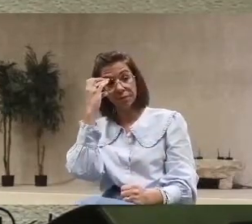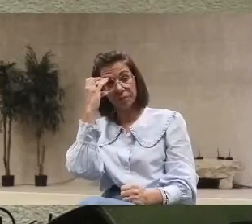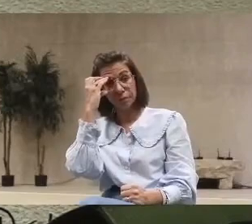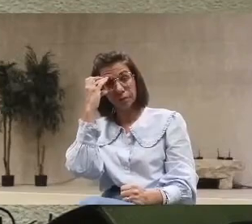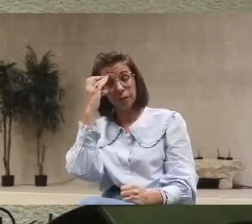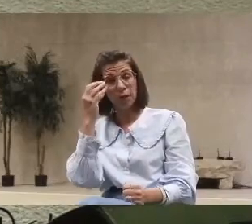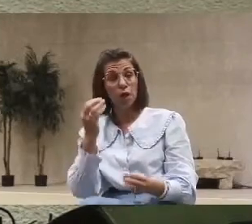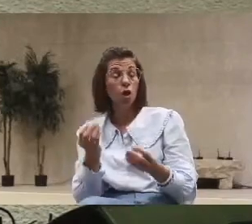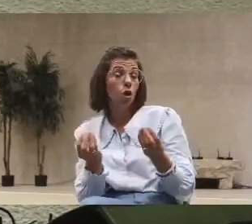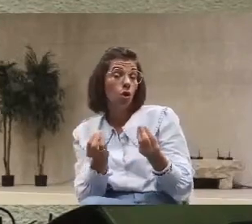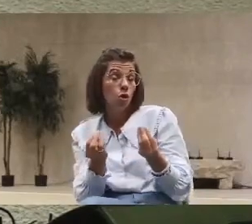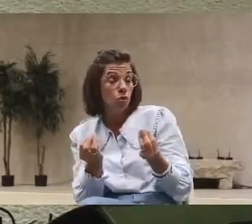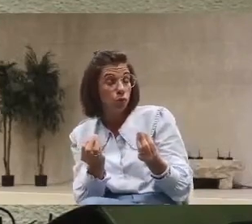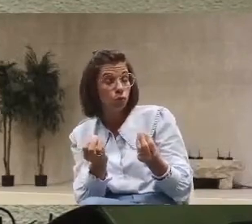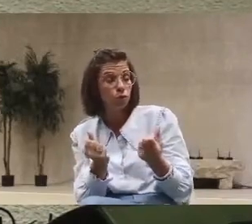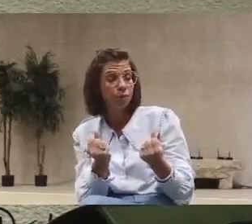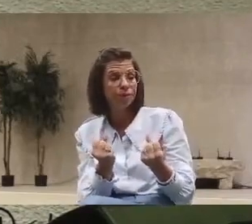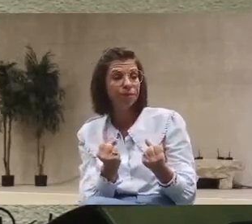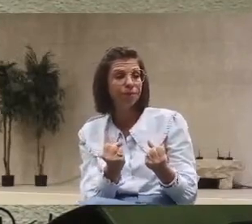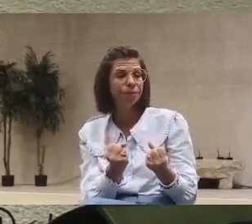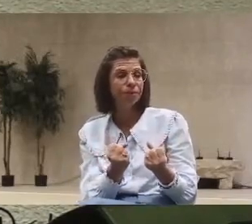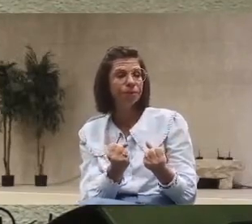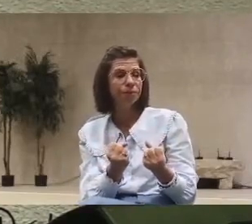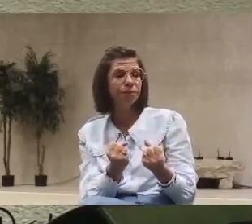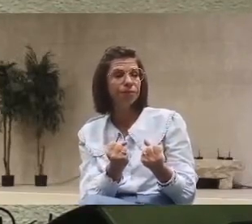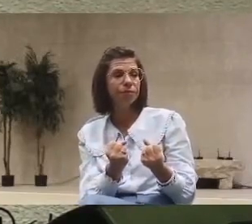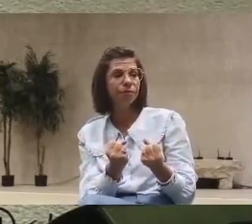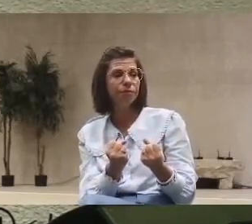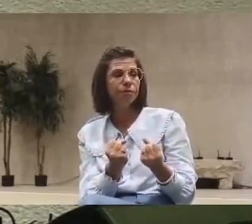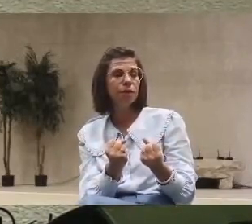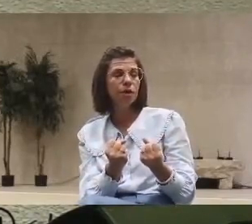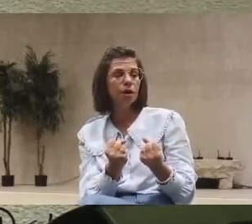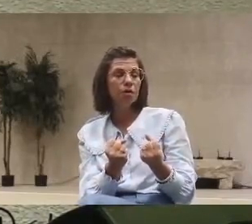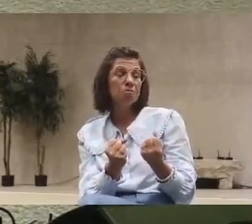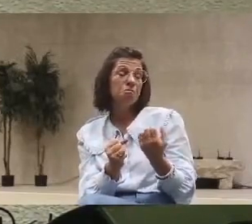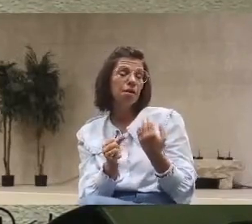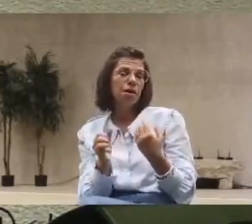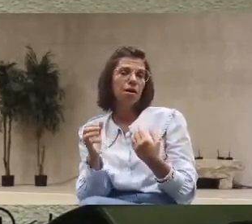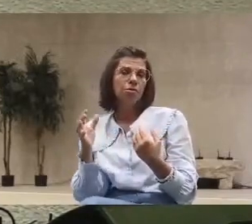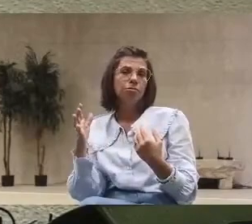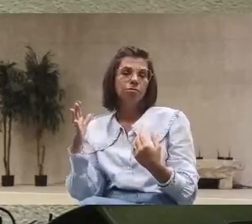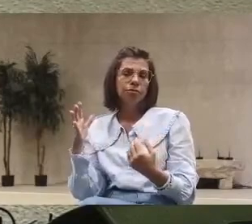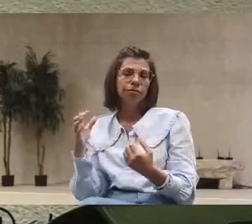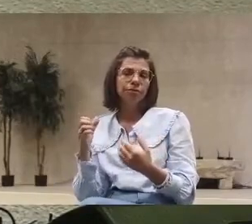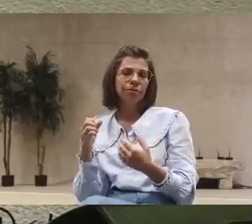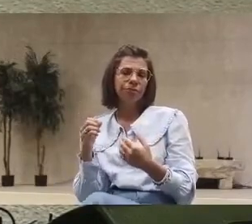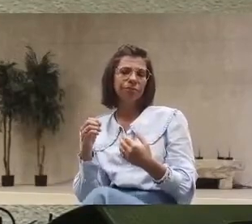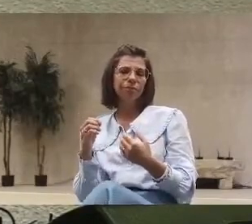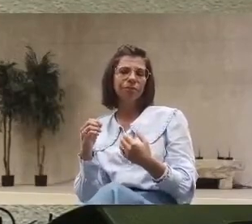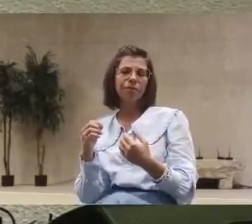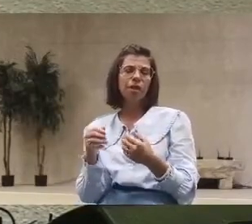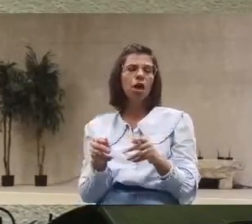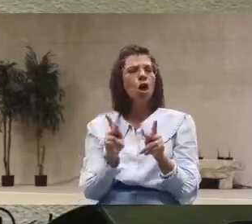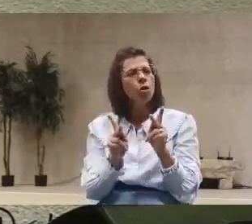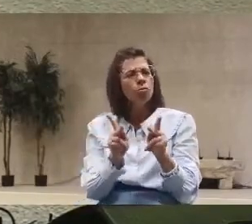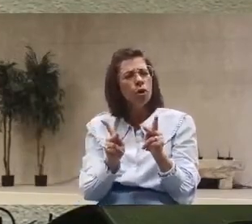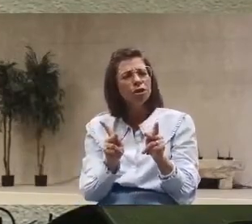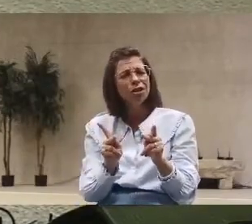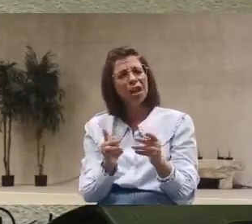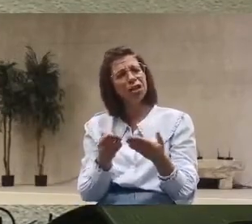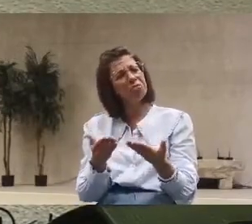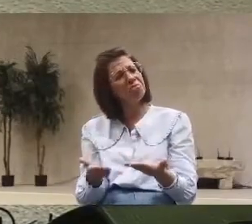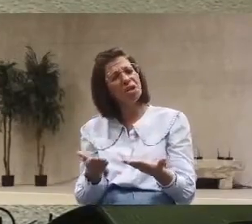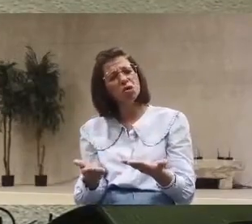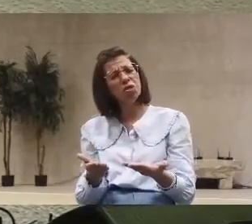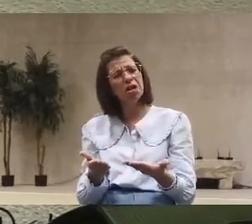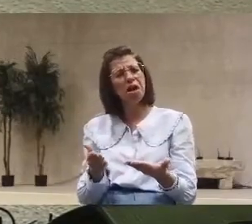ou encore l'évangile du futur pour justifier le manque de changement et le manque de